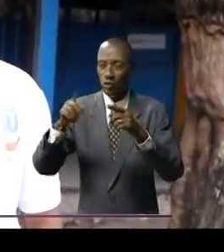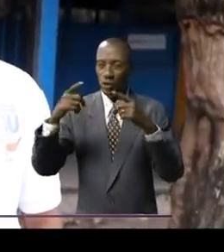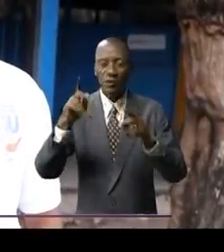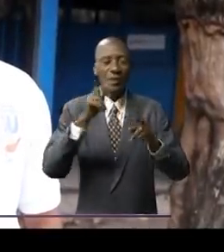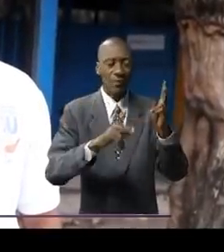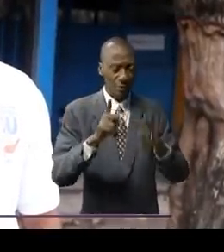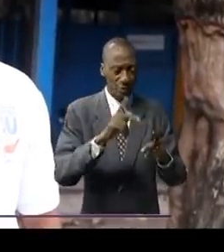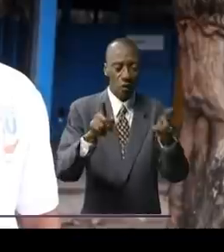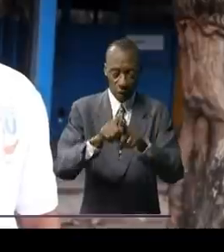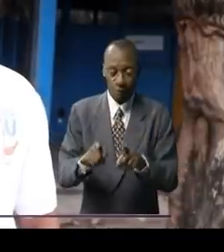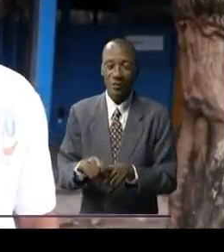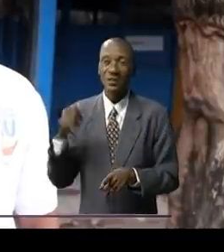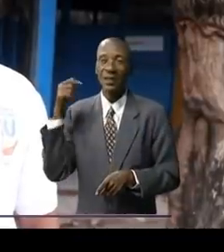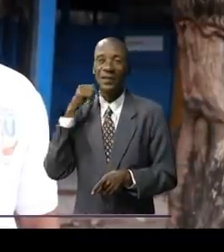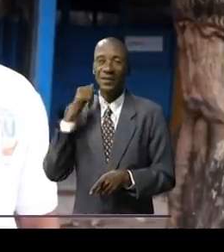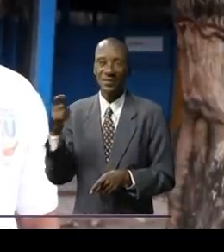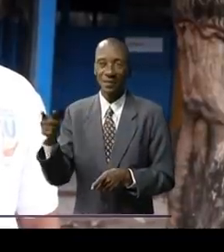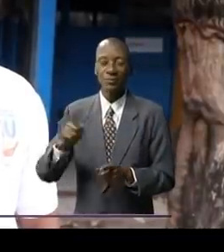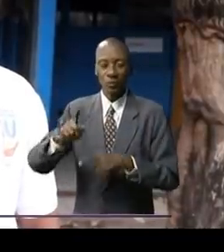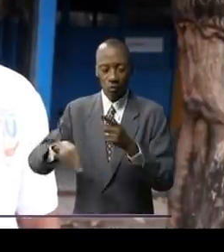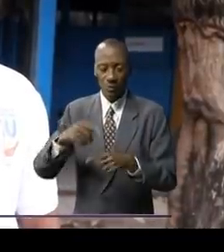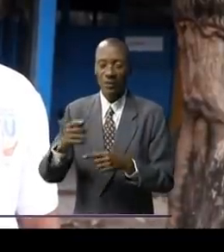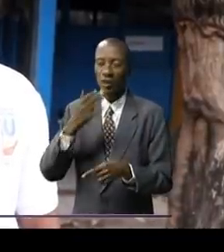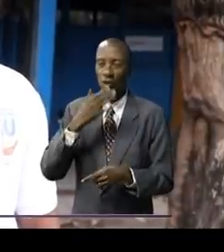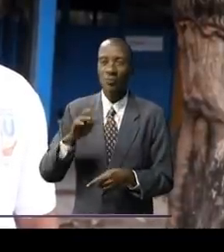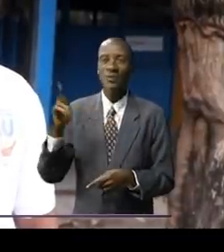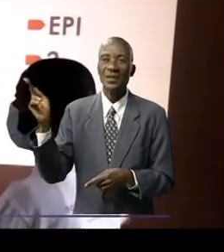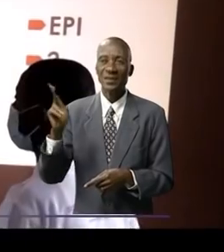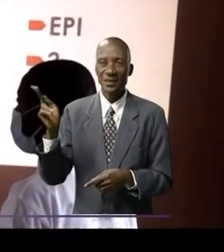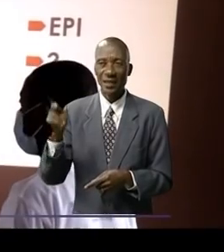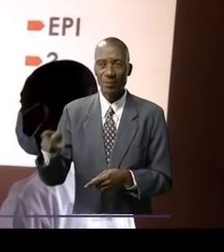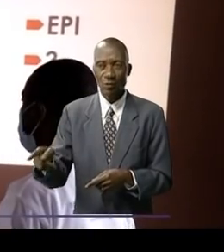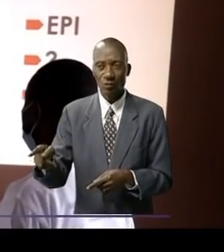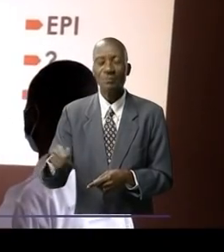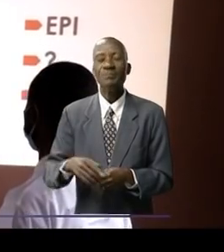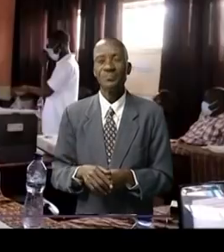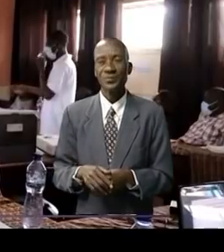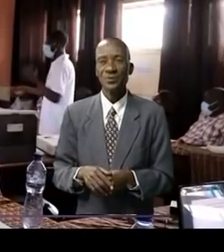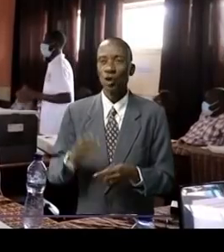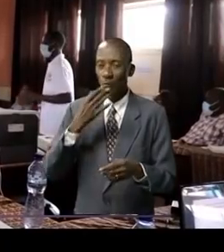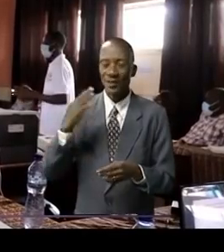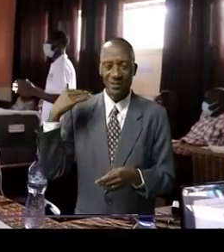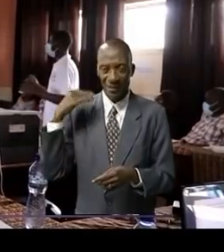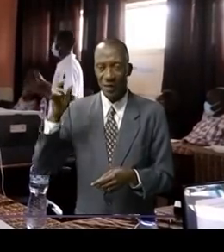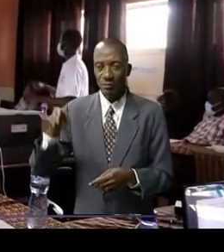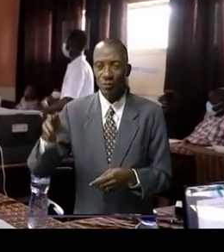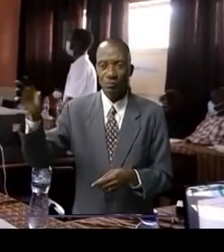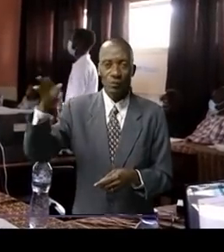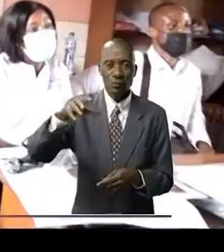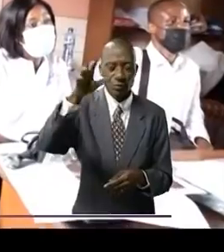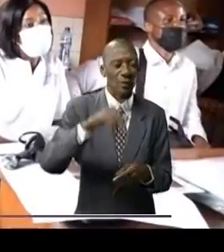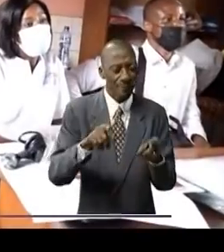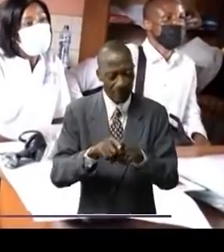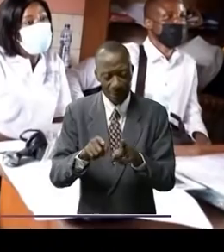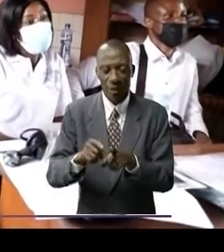nous commençons par l'hôpital de Kintambo et nous allons aller dans toutes les structures de l'État ainsi que dans le privé pour